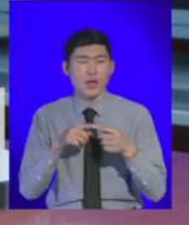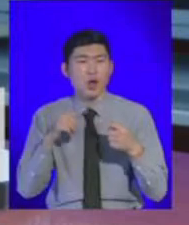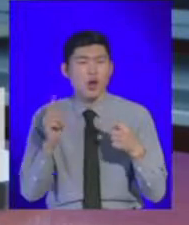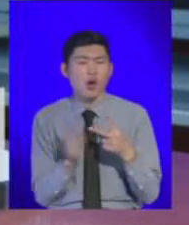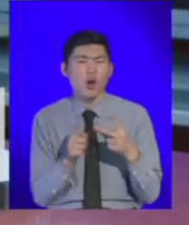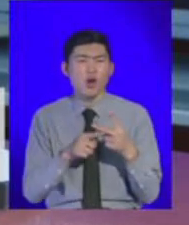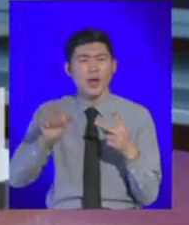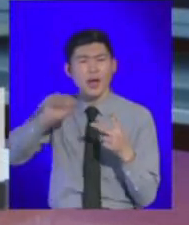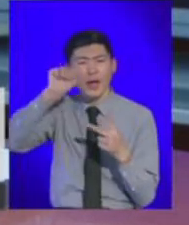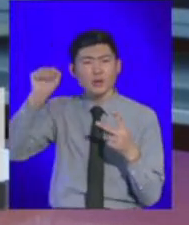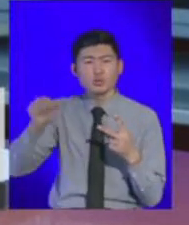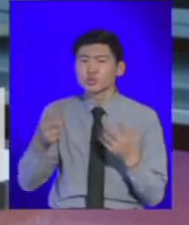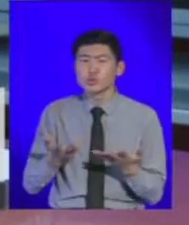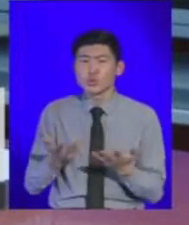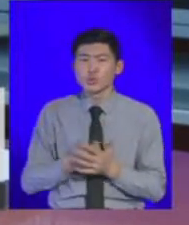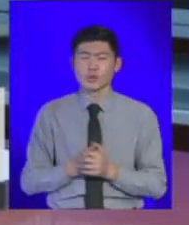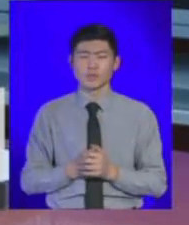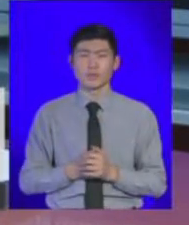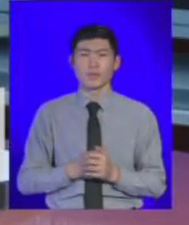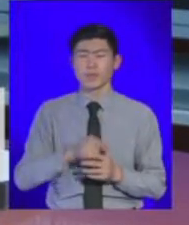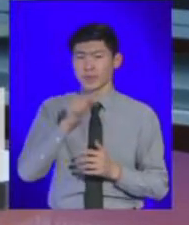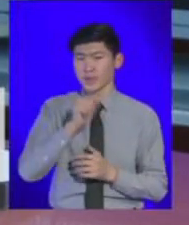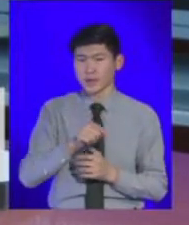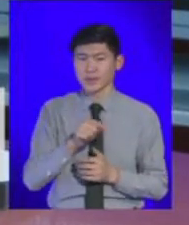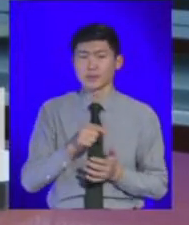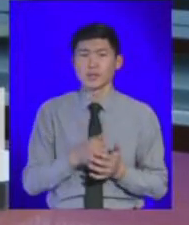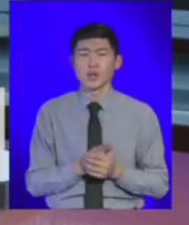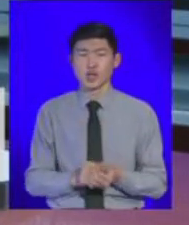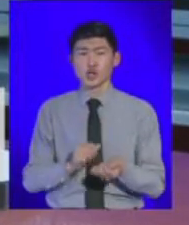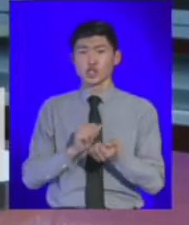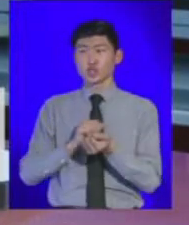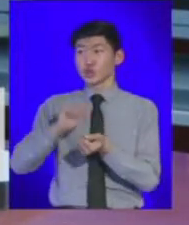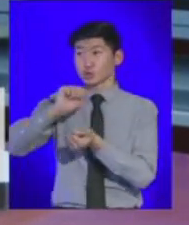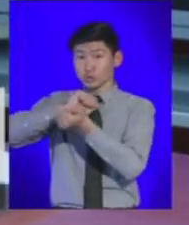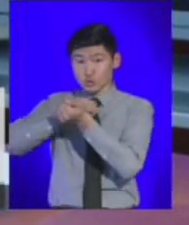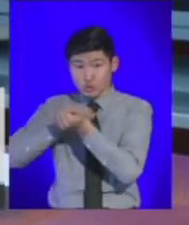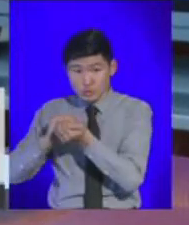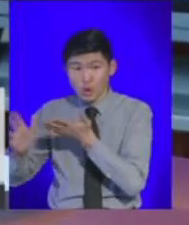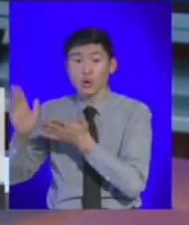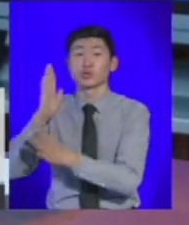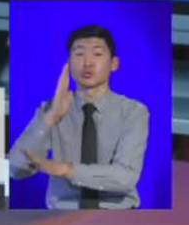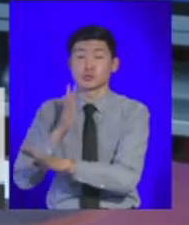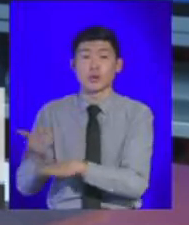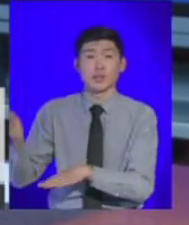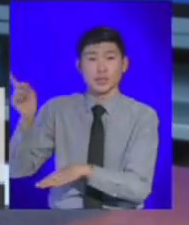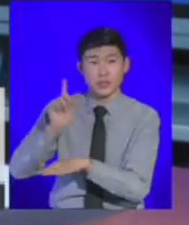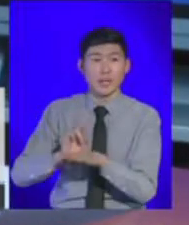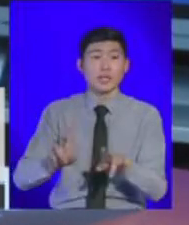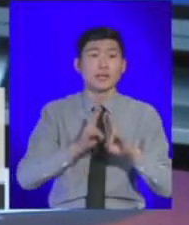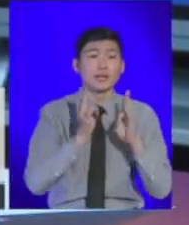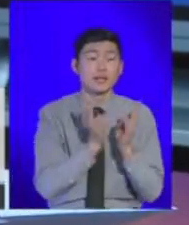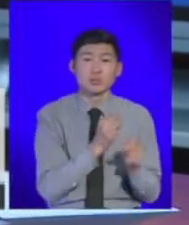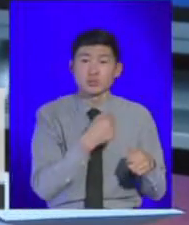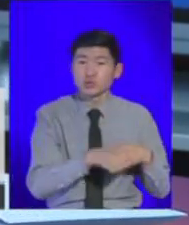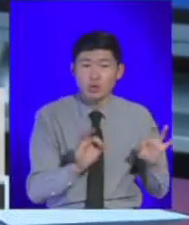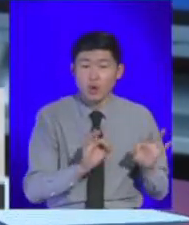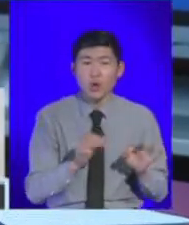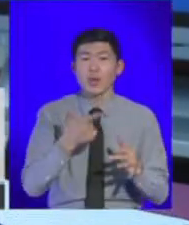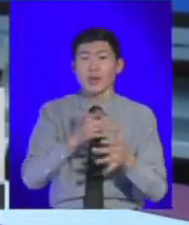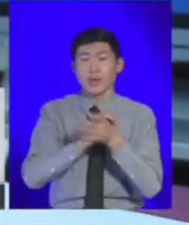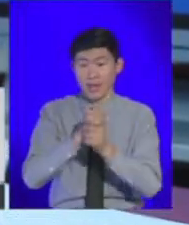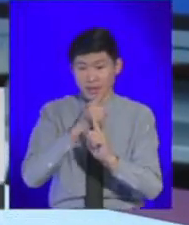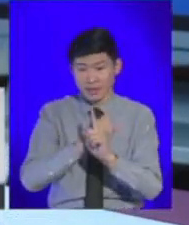бол энэ төгсөж ирээд нийгмийн даатгалаа төлөгдөөгүй гэрээний үүргээ